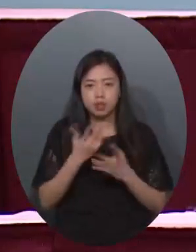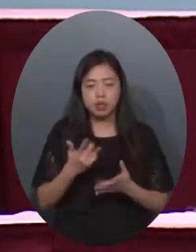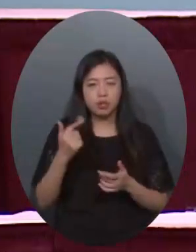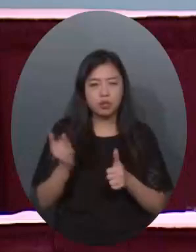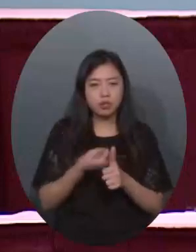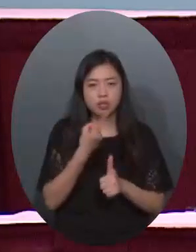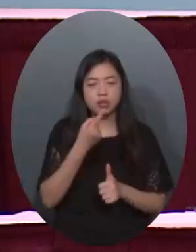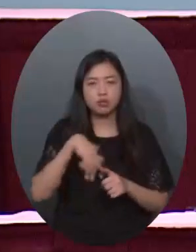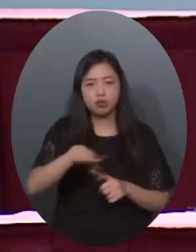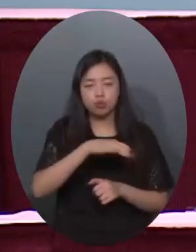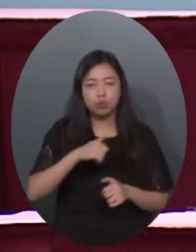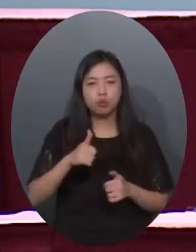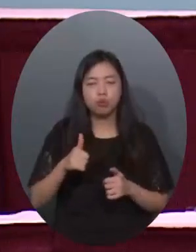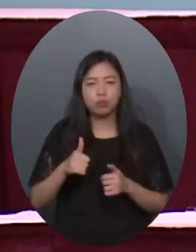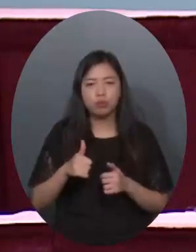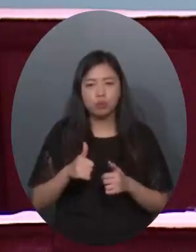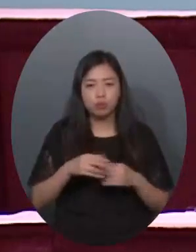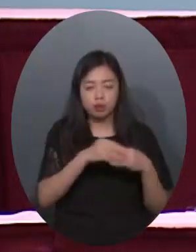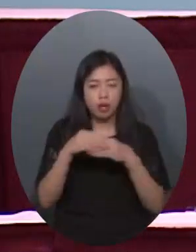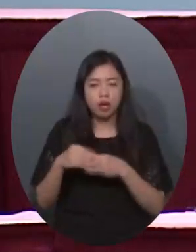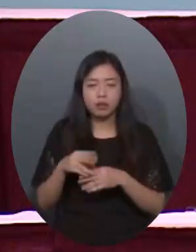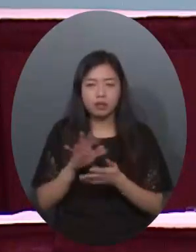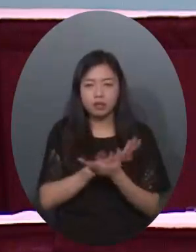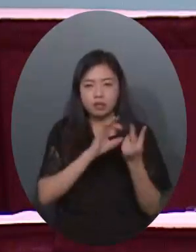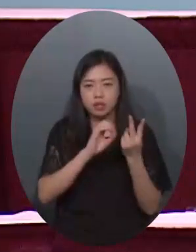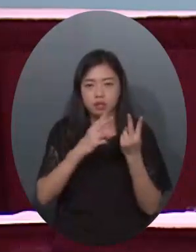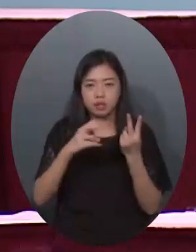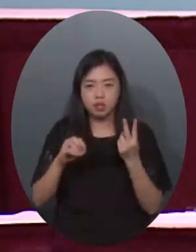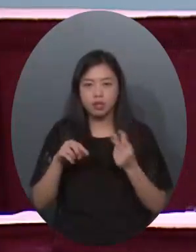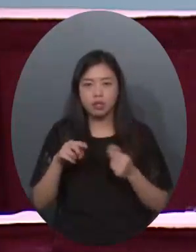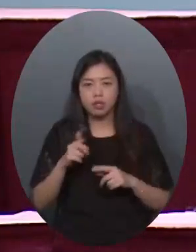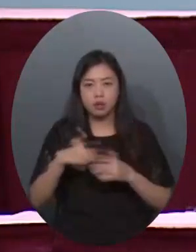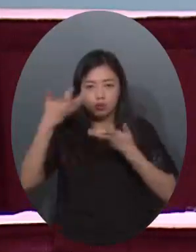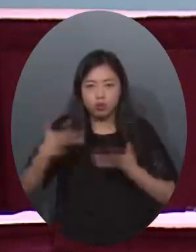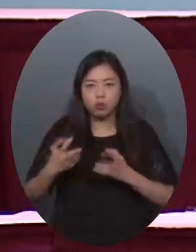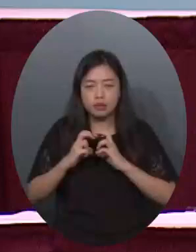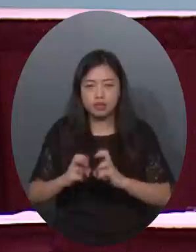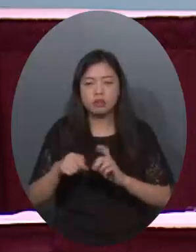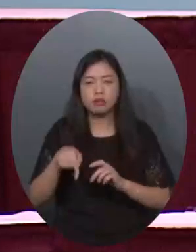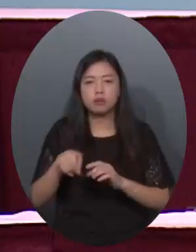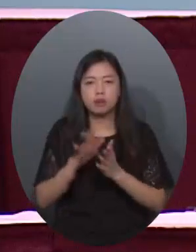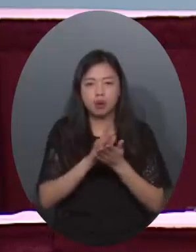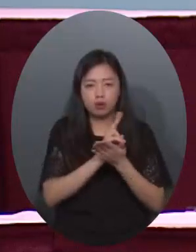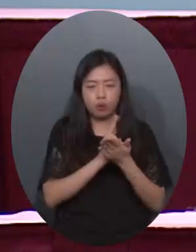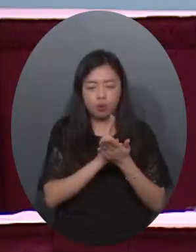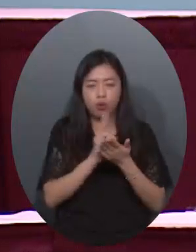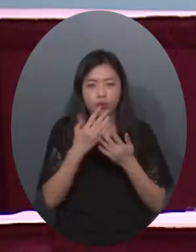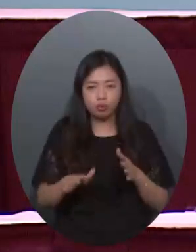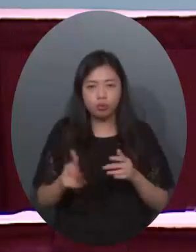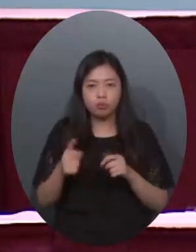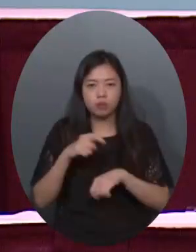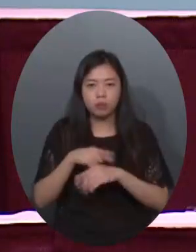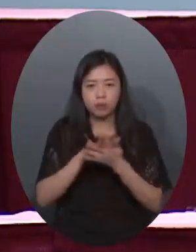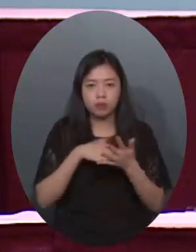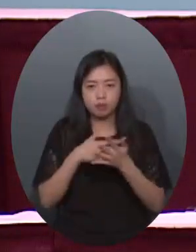的營運表現。2020年重鐵網絡列車按照編制班次行走， 及